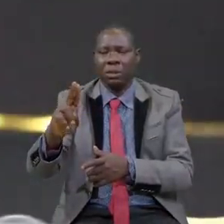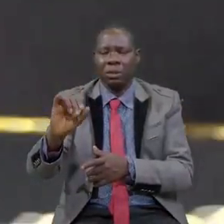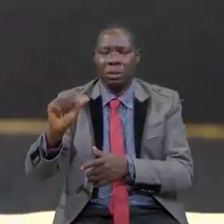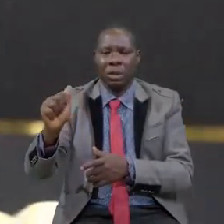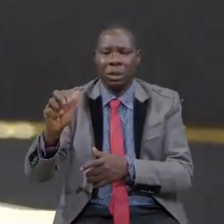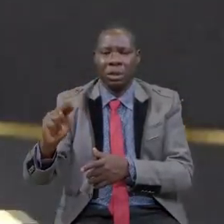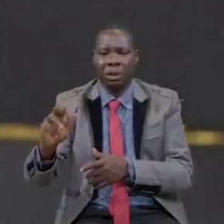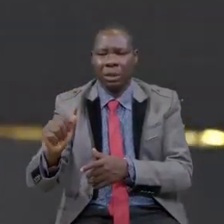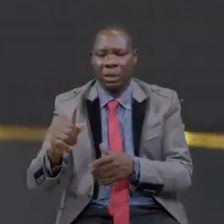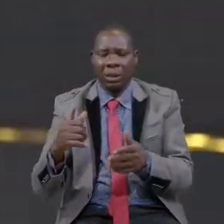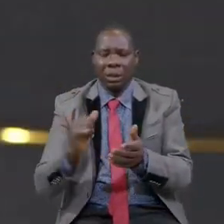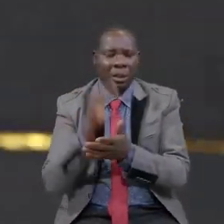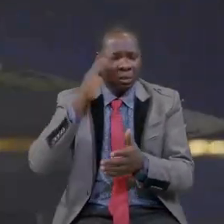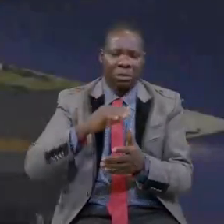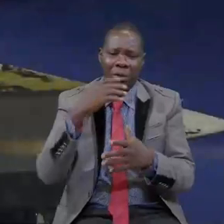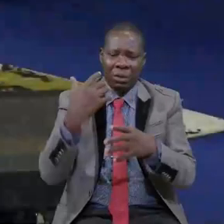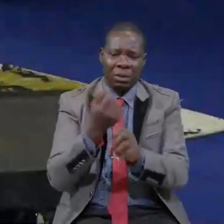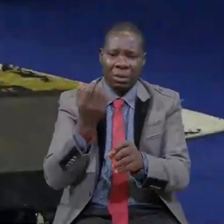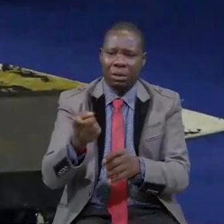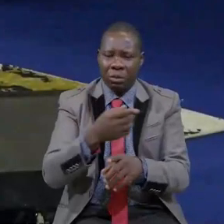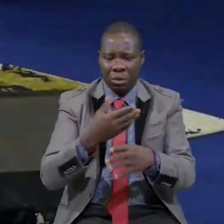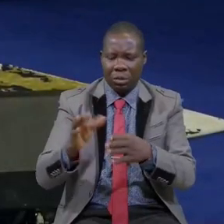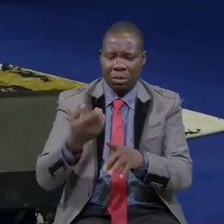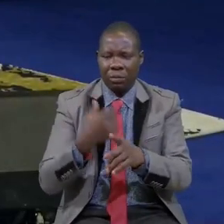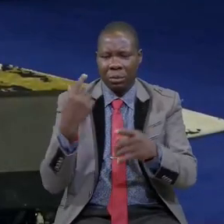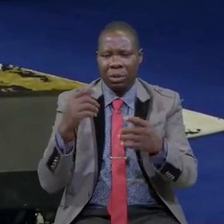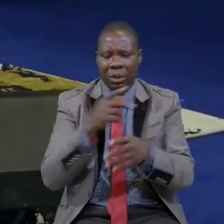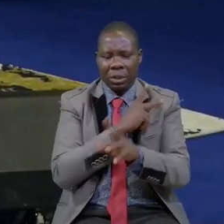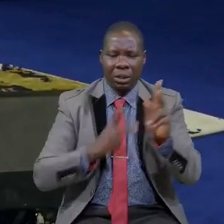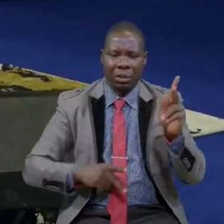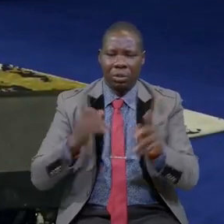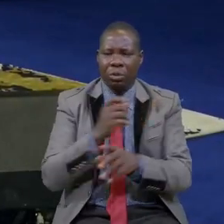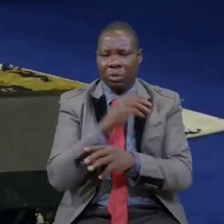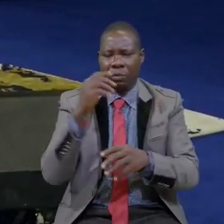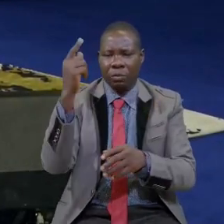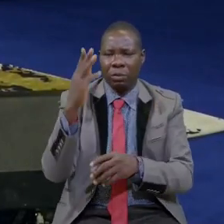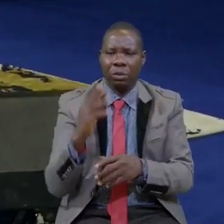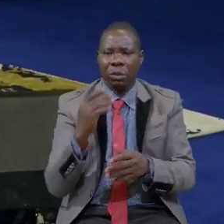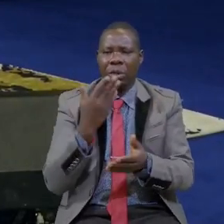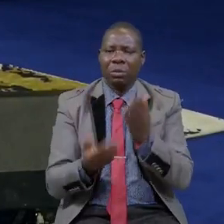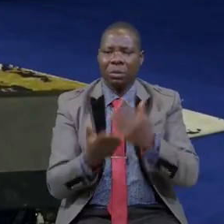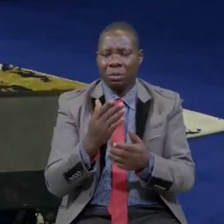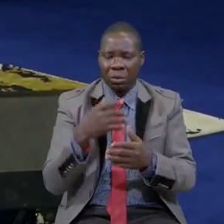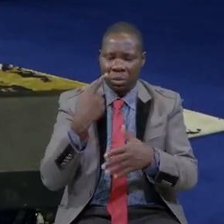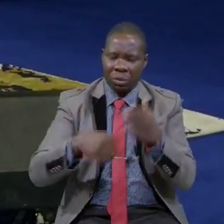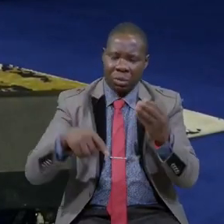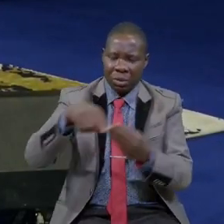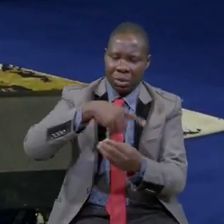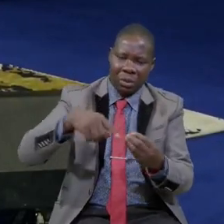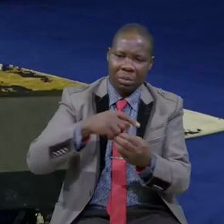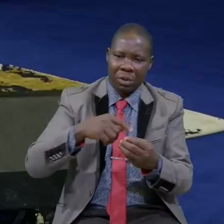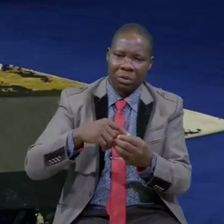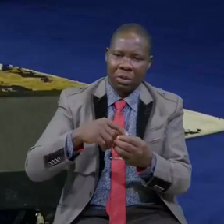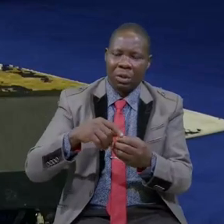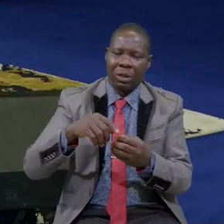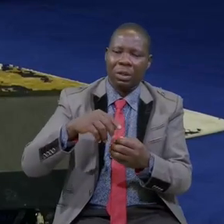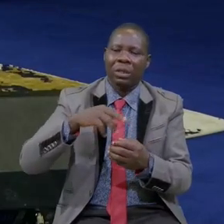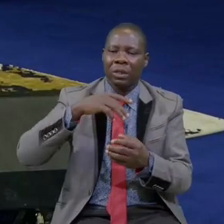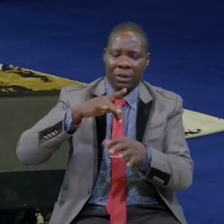la fornication, et la pornographie, et l'adultère, ah, pasteur, sinon nous allons dans cette direction